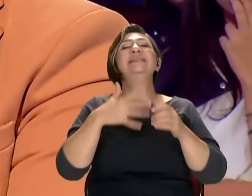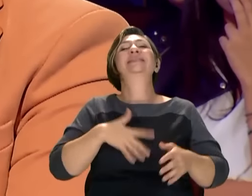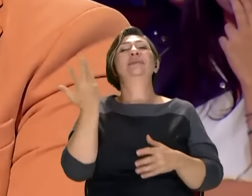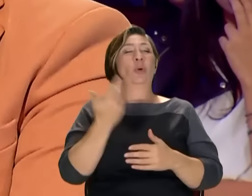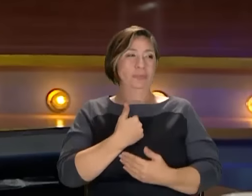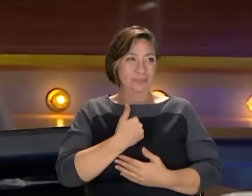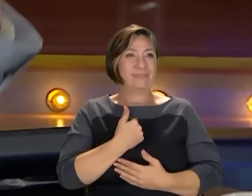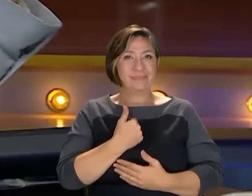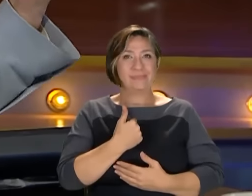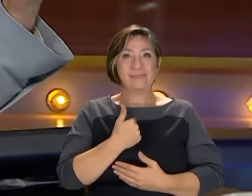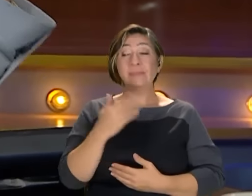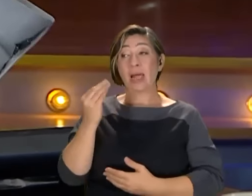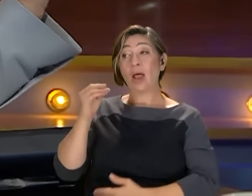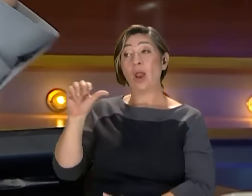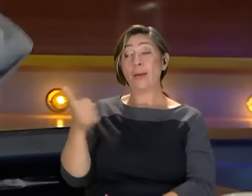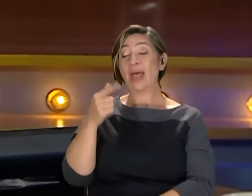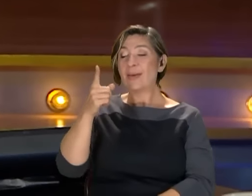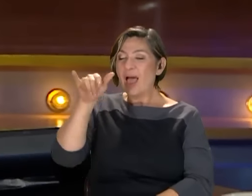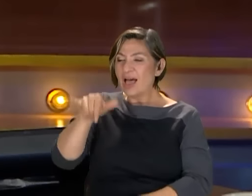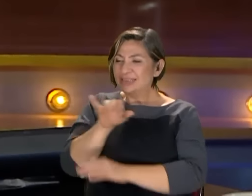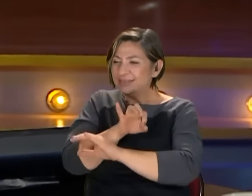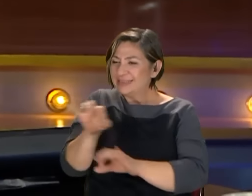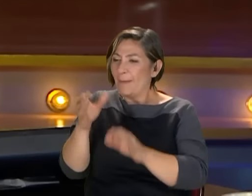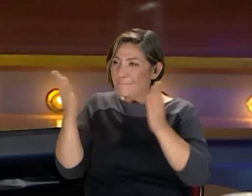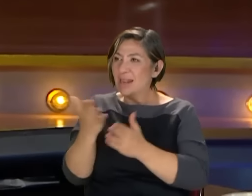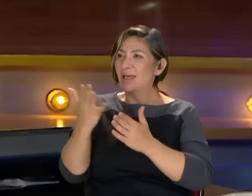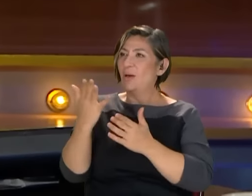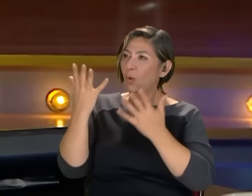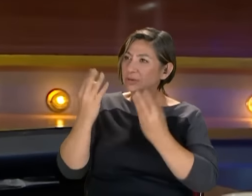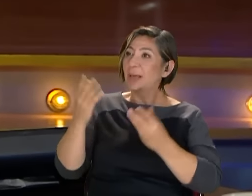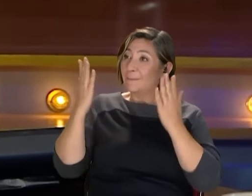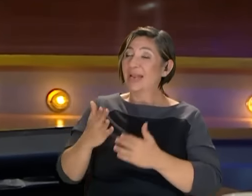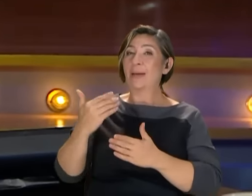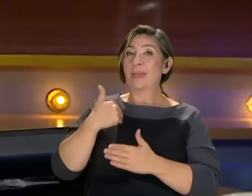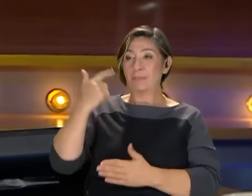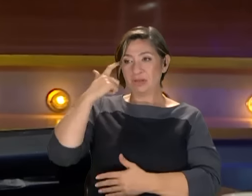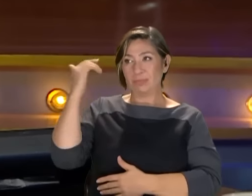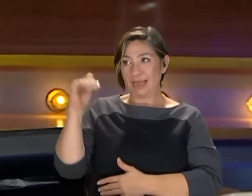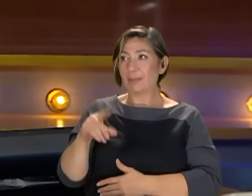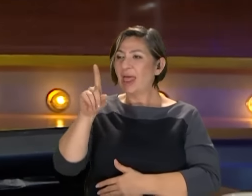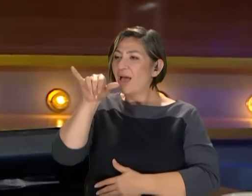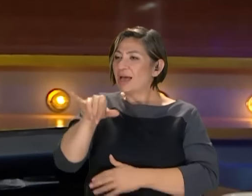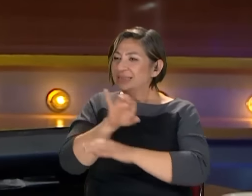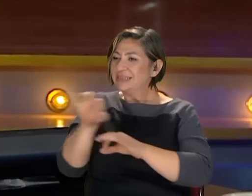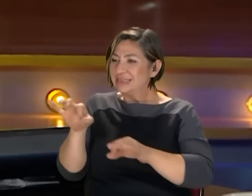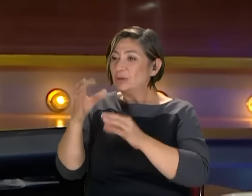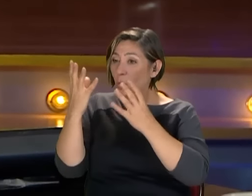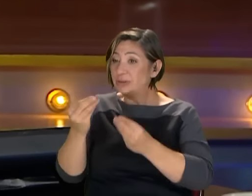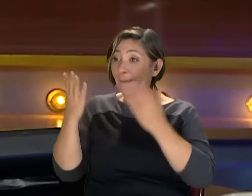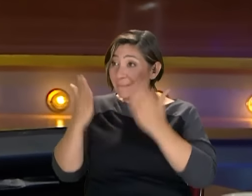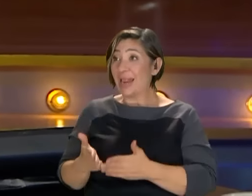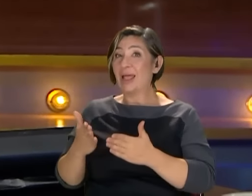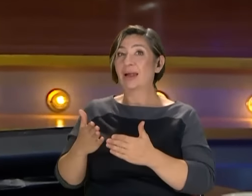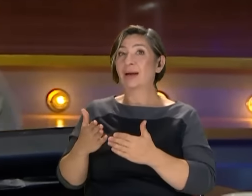önemli şey. Aynen abi. En önemli. Yani insan bir haksızlığa bile maruz kalsa, ki benim başıma geldi, bir haksızlığa bile maruz